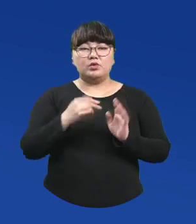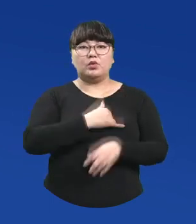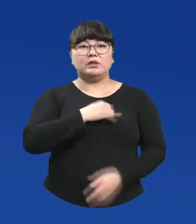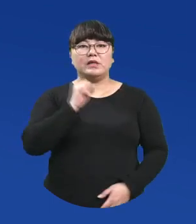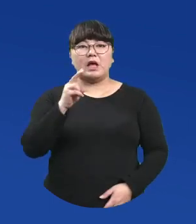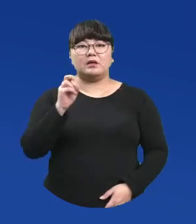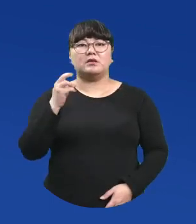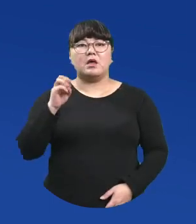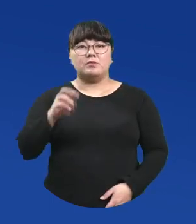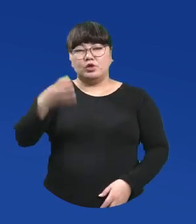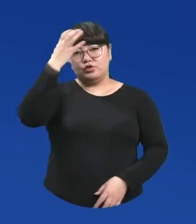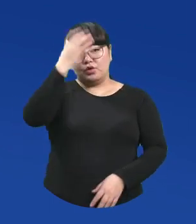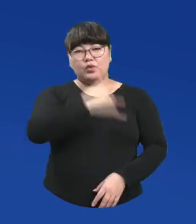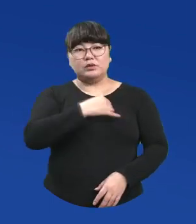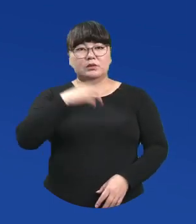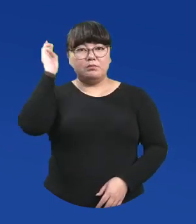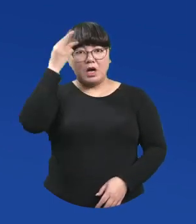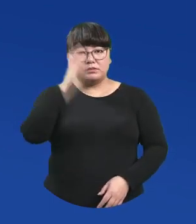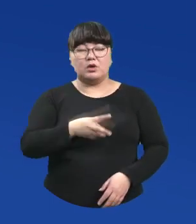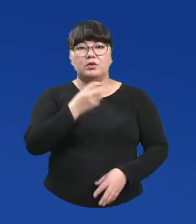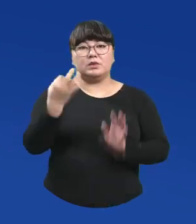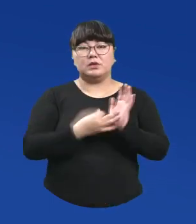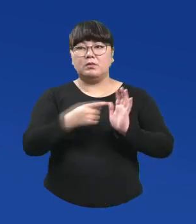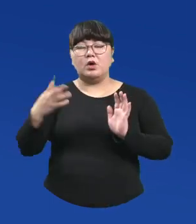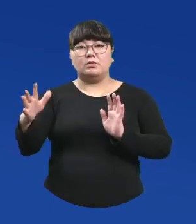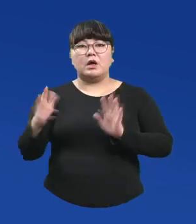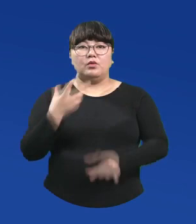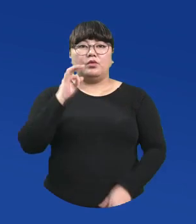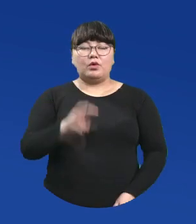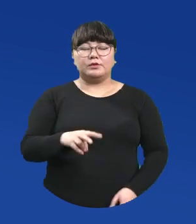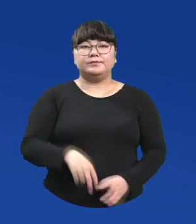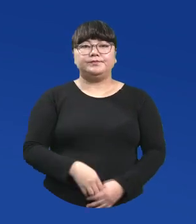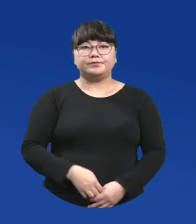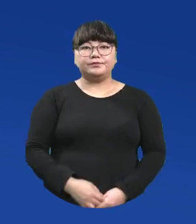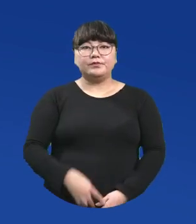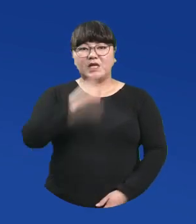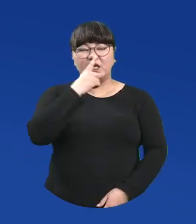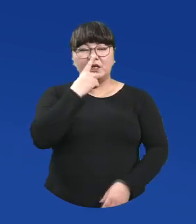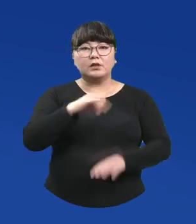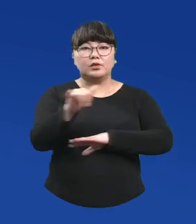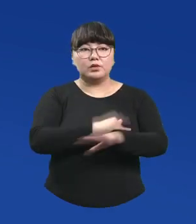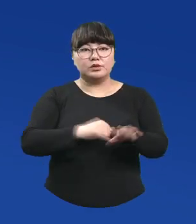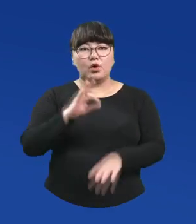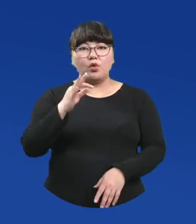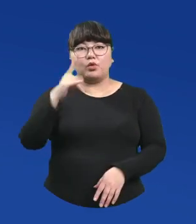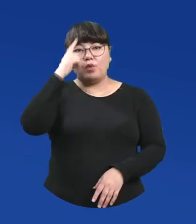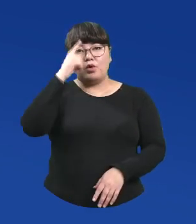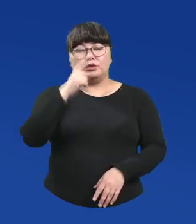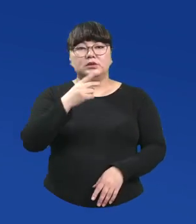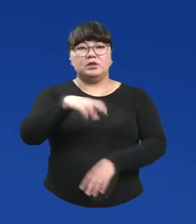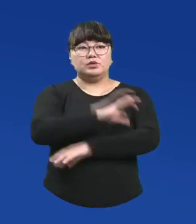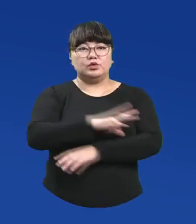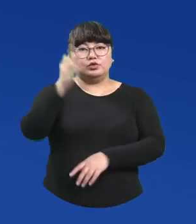2006-2008 онд Удирдлагын академик, Төрийн удирдлагын магистр, 2008-2013 онд Бүгд Найрамд Хятад Ард Улсын Өвөр Монголын их